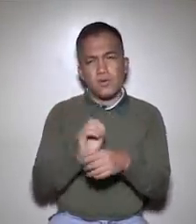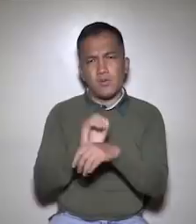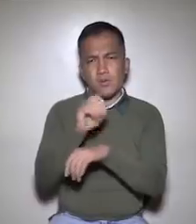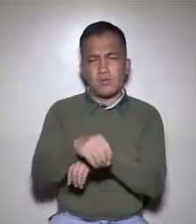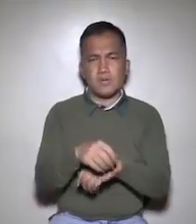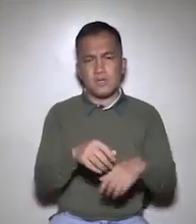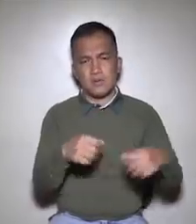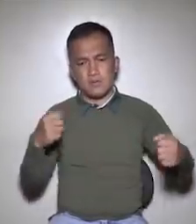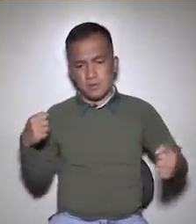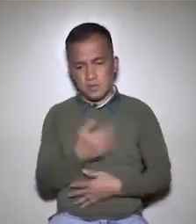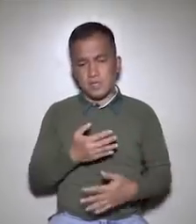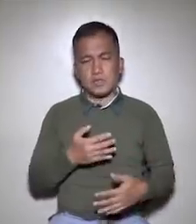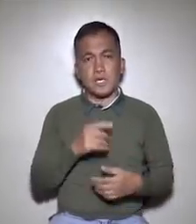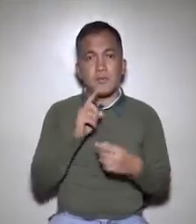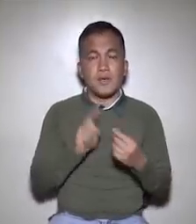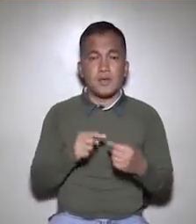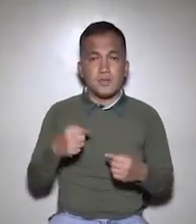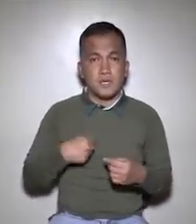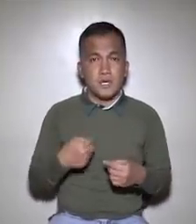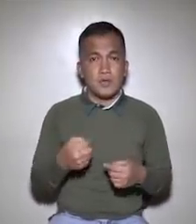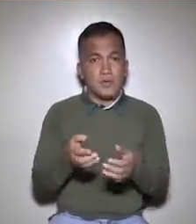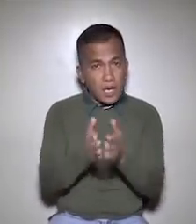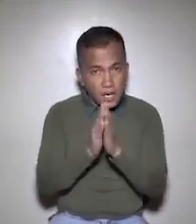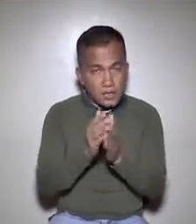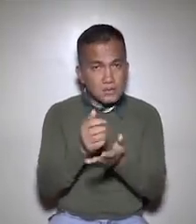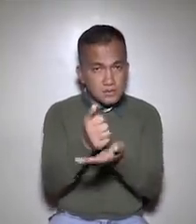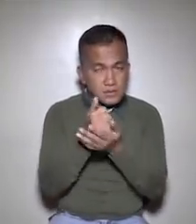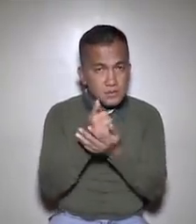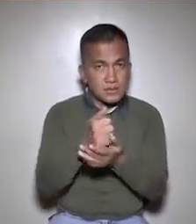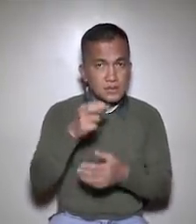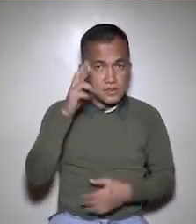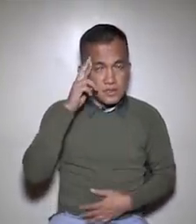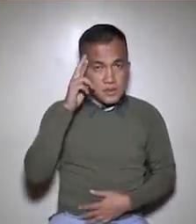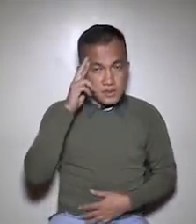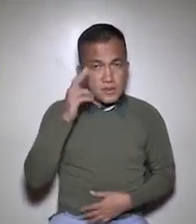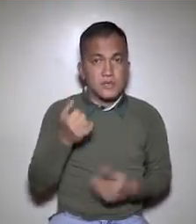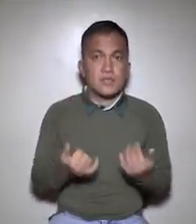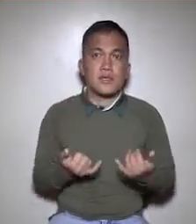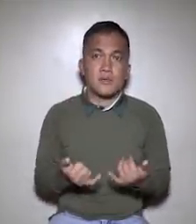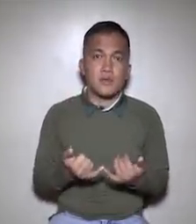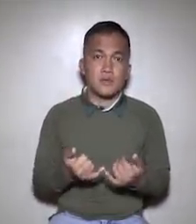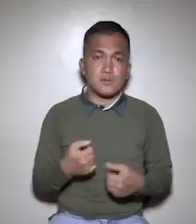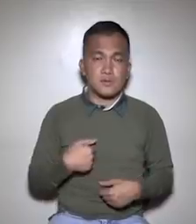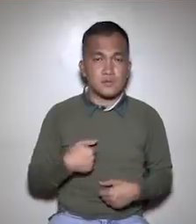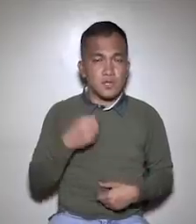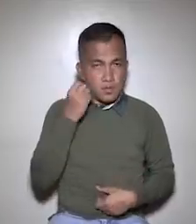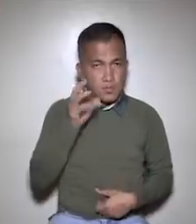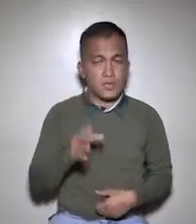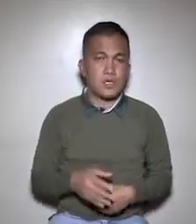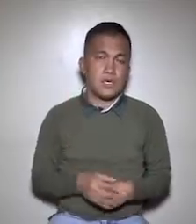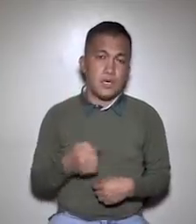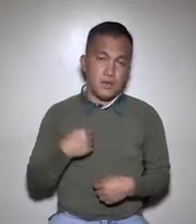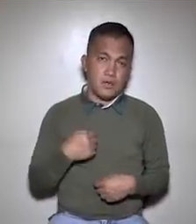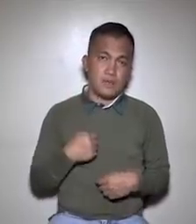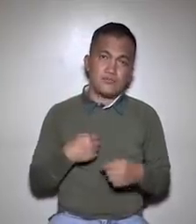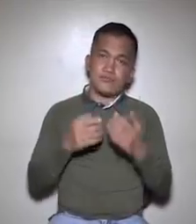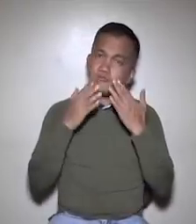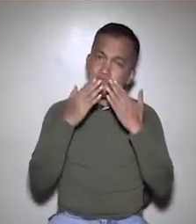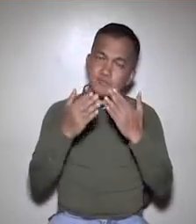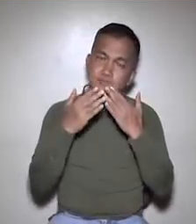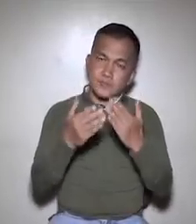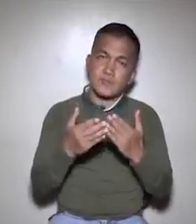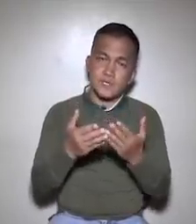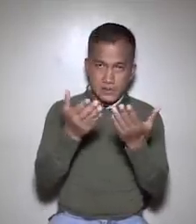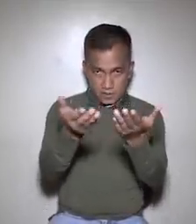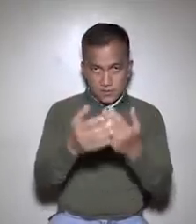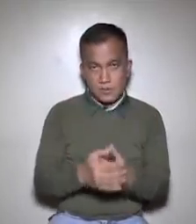sa sobrang takot tungkol sa akin. Kaya humingi po ako ng tulong kay Sir Raffy. Tapos ngayon po, naka-uwi po ako. Kaya